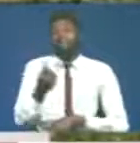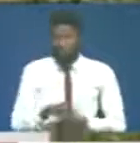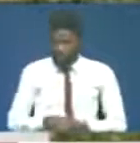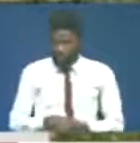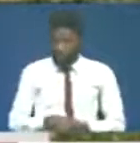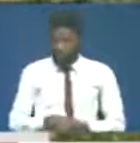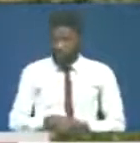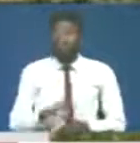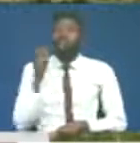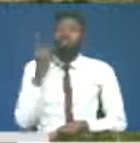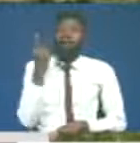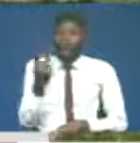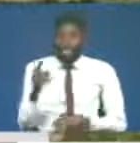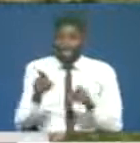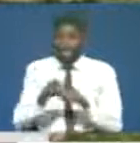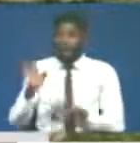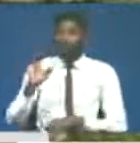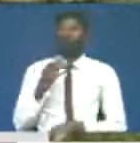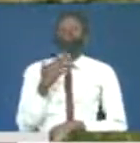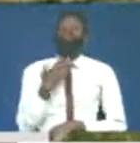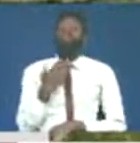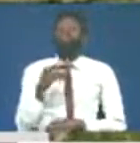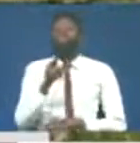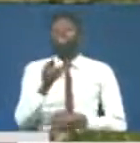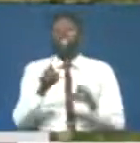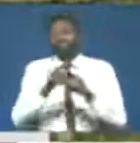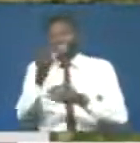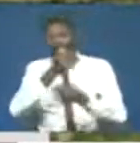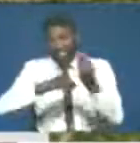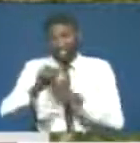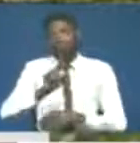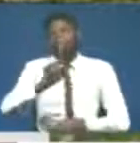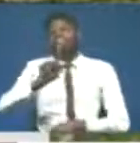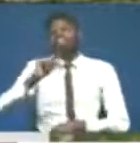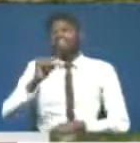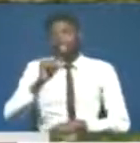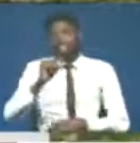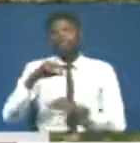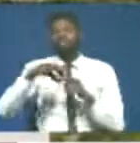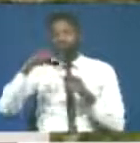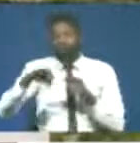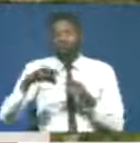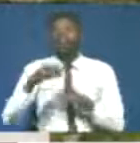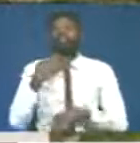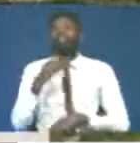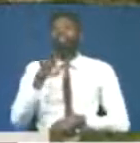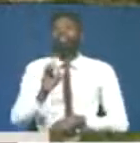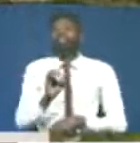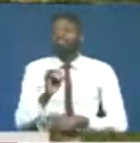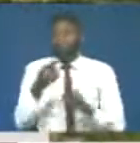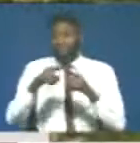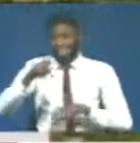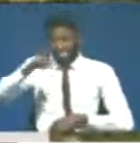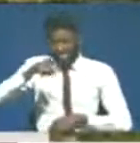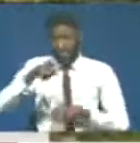cha 200, mteja atakuja umuzie nini kilo moja labda ya sukuma kwa shilingi 50 na ilikuwa ya staili iwe shilingi